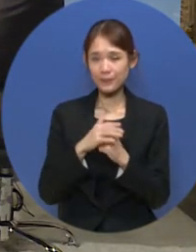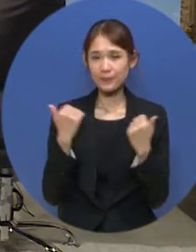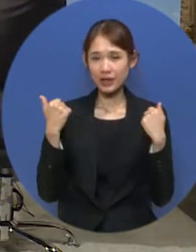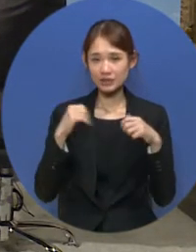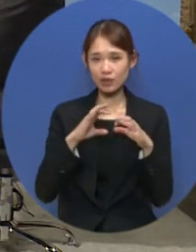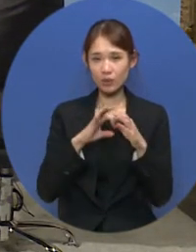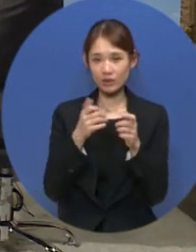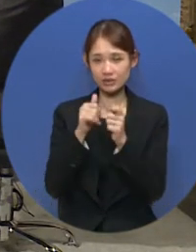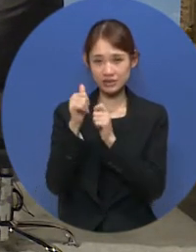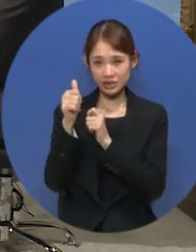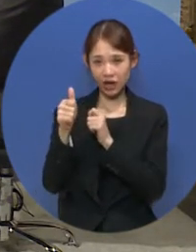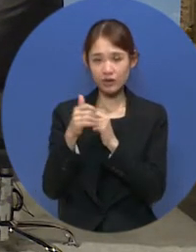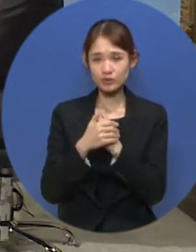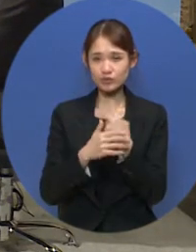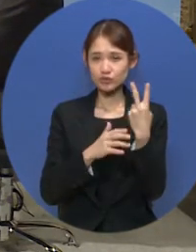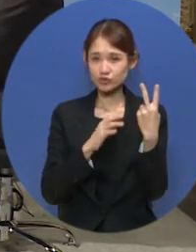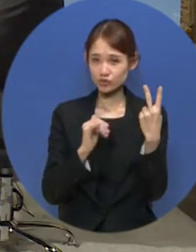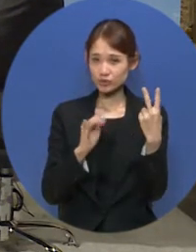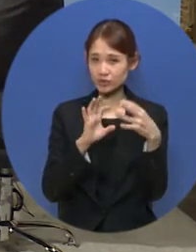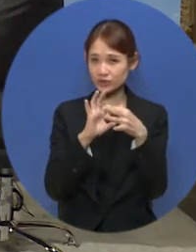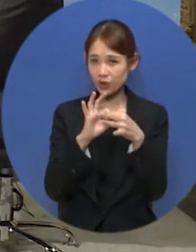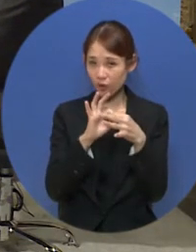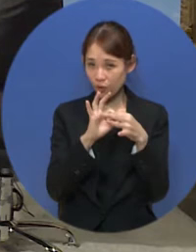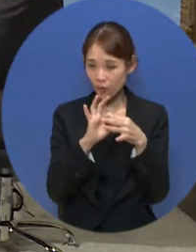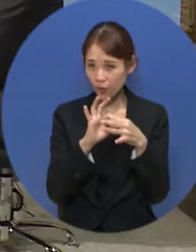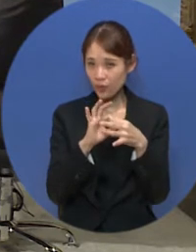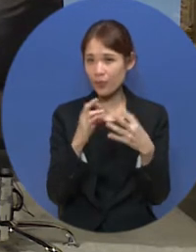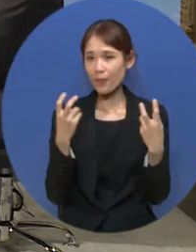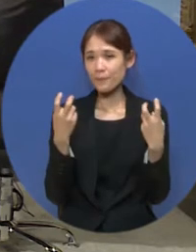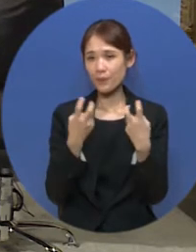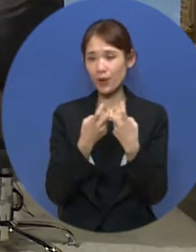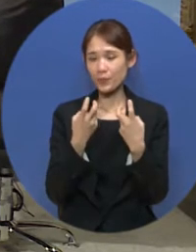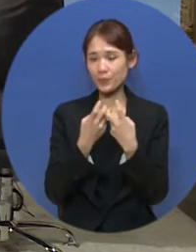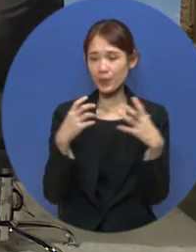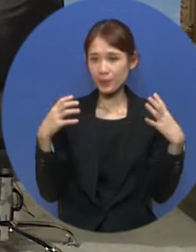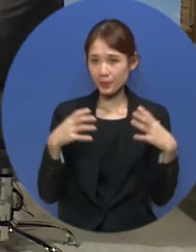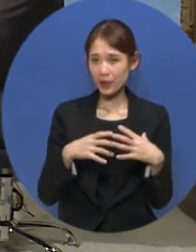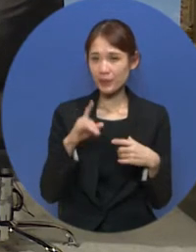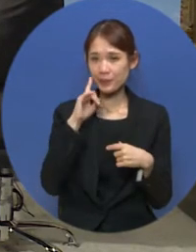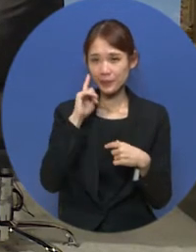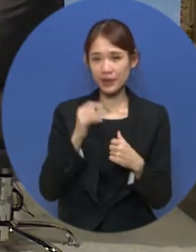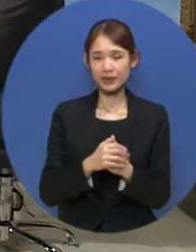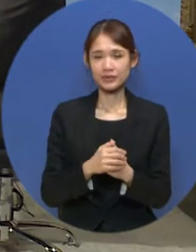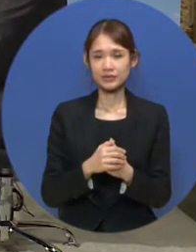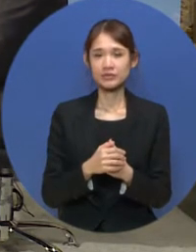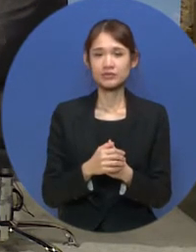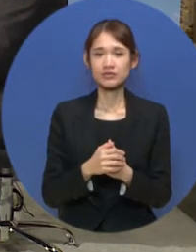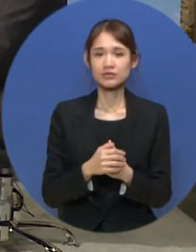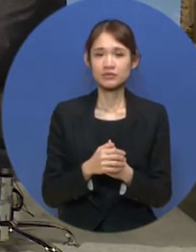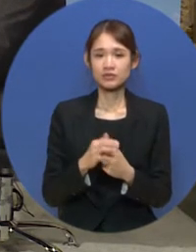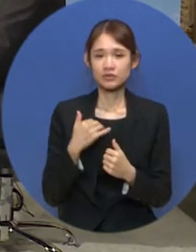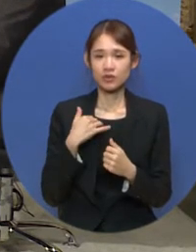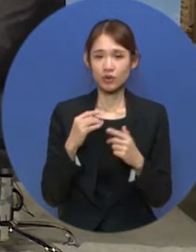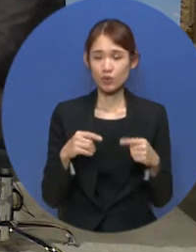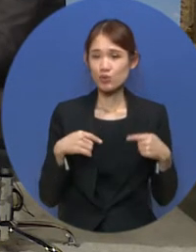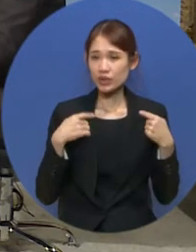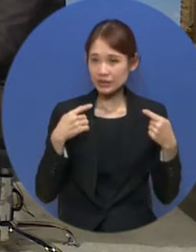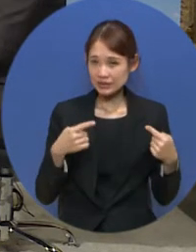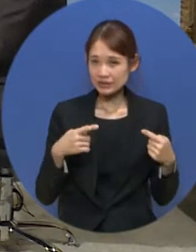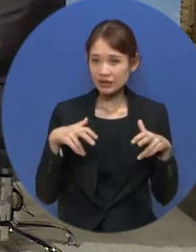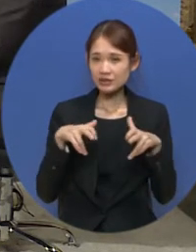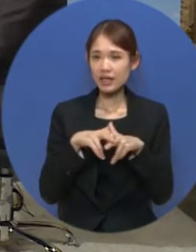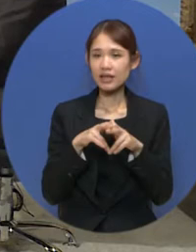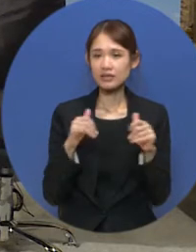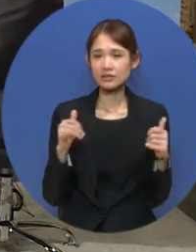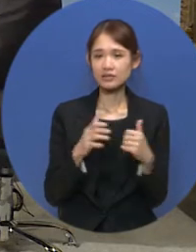기업의 팀장님이신데 두 분은 어떤 인연으로 오늘 이 한자리에 모이게 되신 건가요? 네, 사실 저희가 이제 그